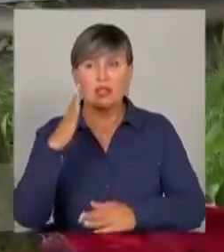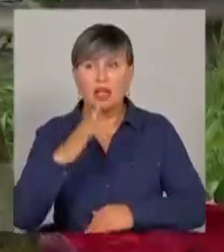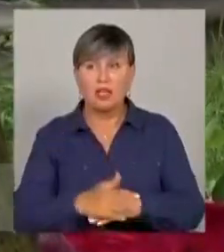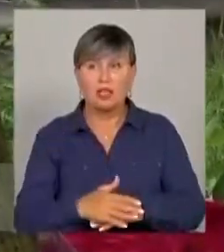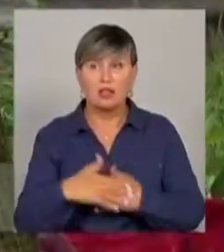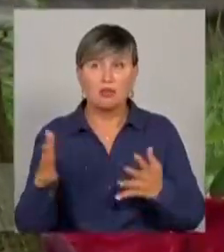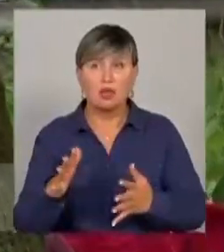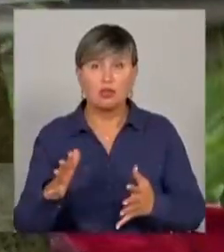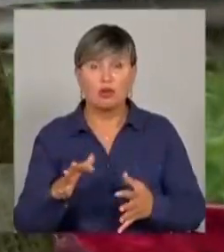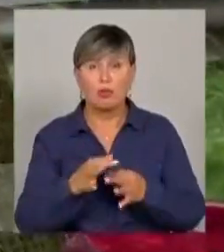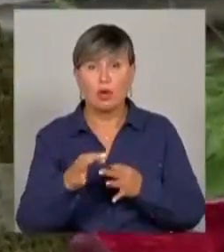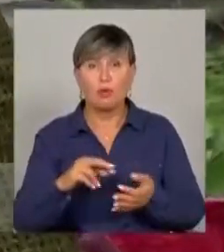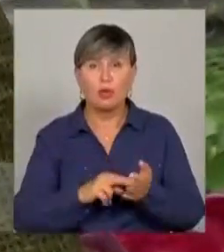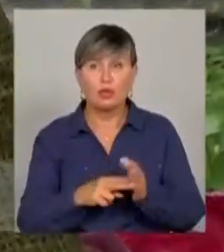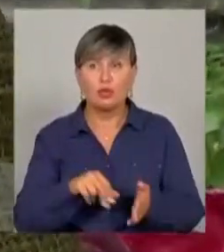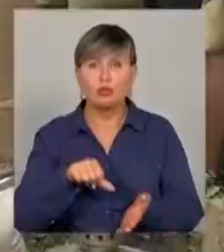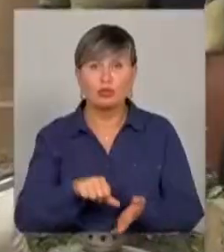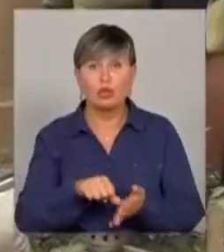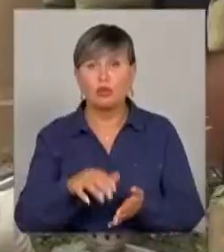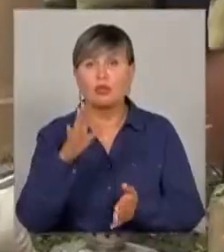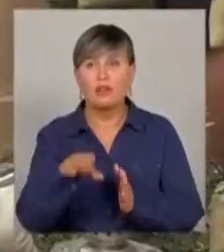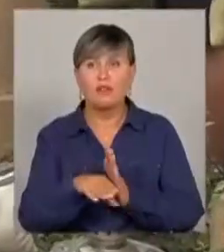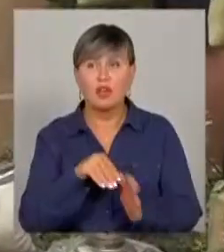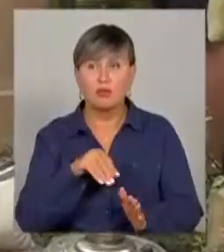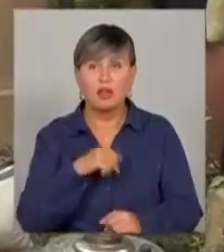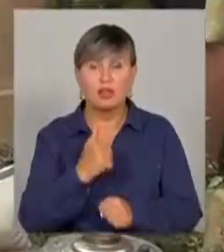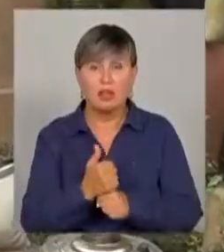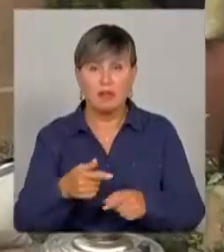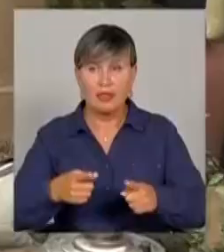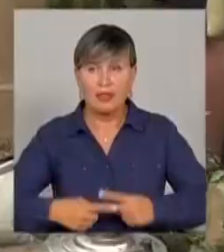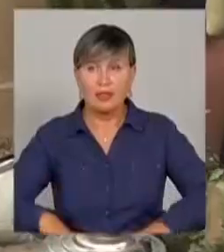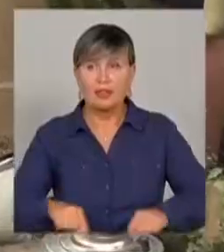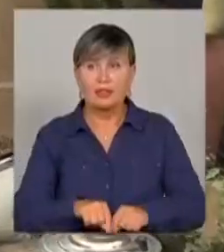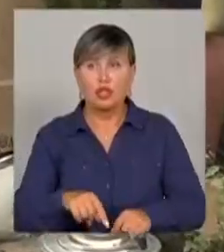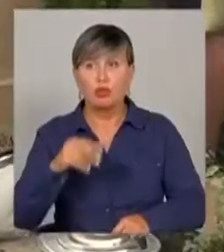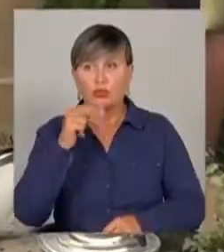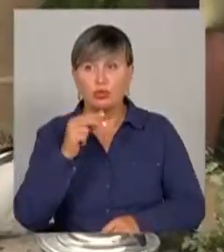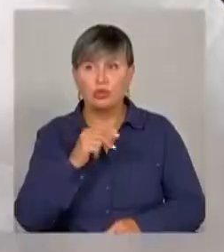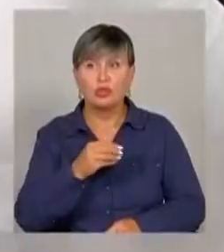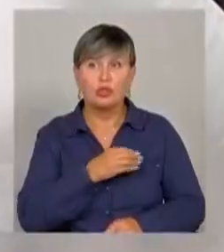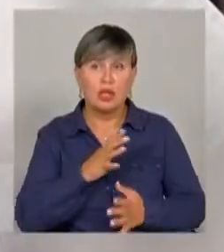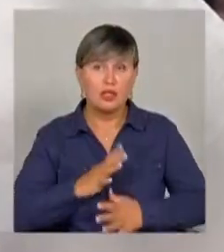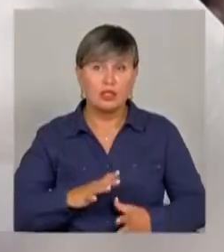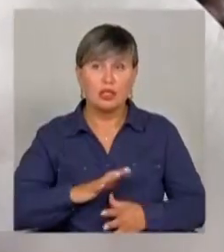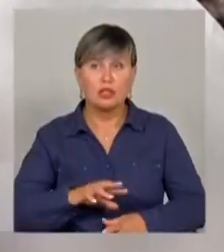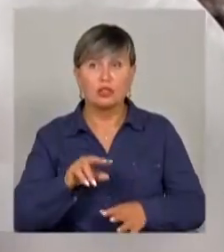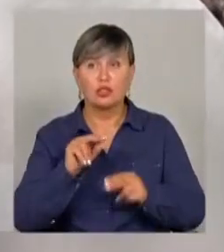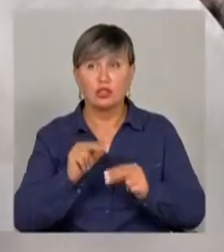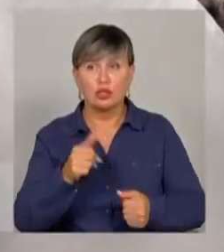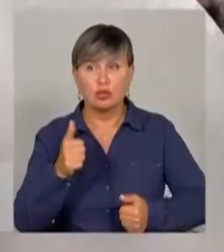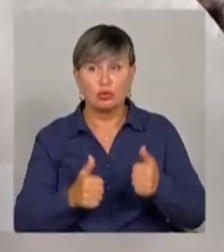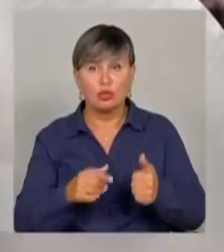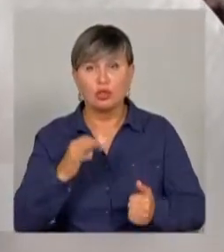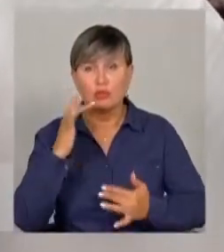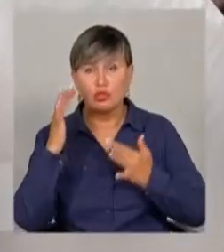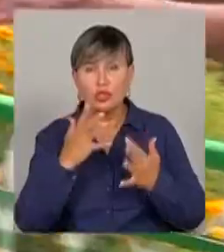небольшого поселка планирует участвовать на предстоящих выборах главы населенного пункта. Мужчина надеется на честную гонку и мечтает за время